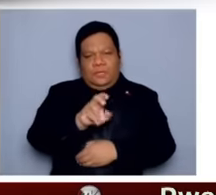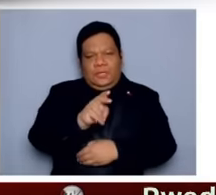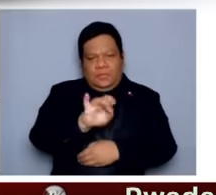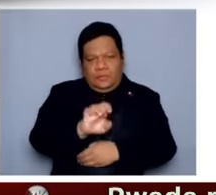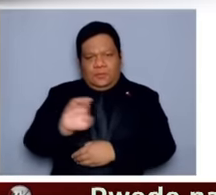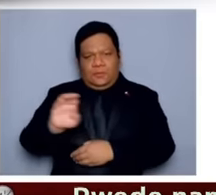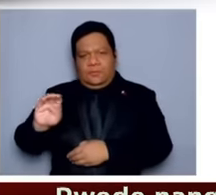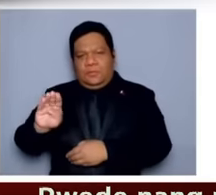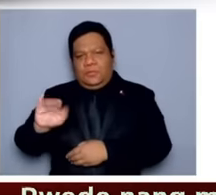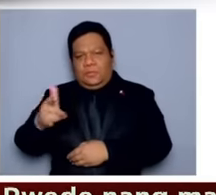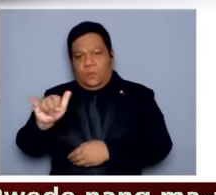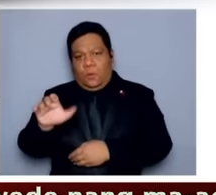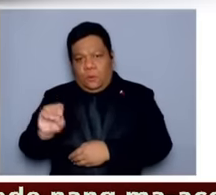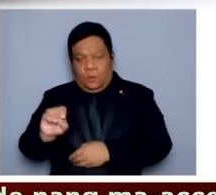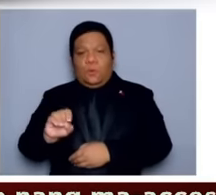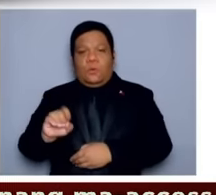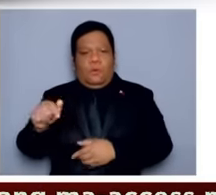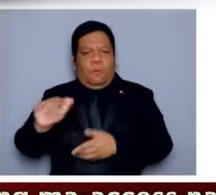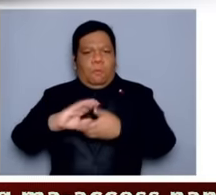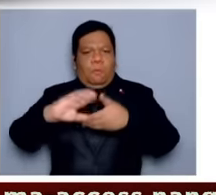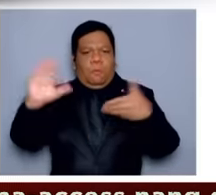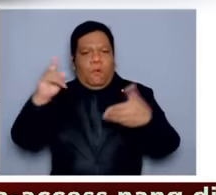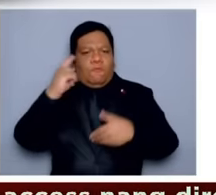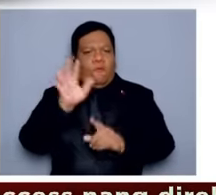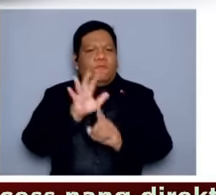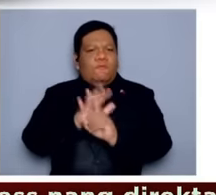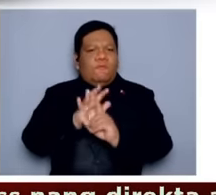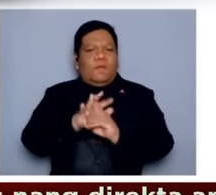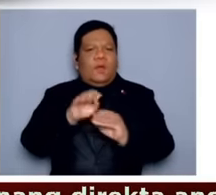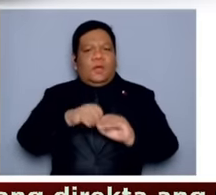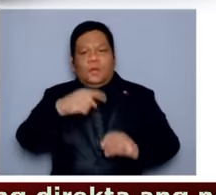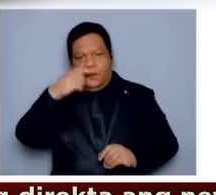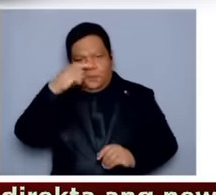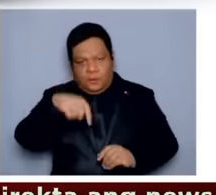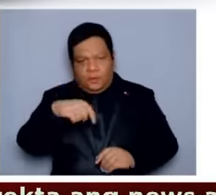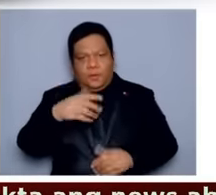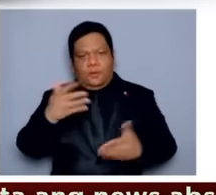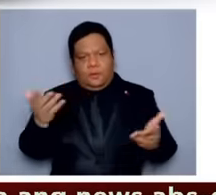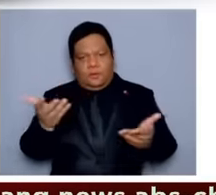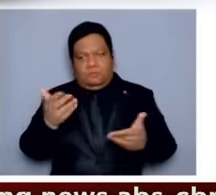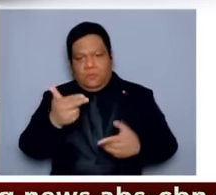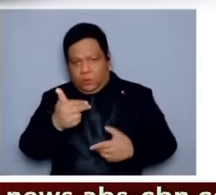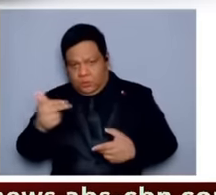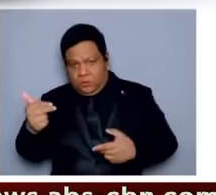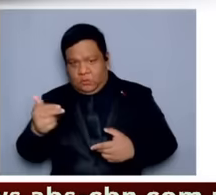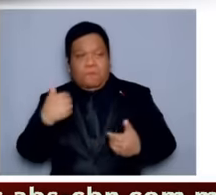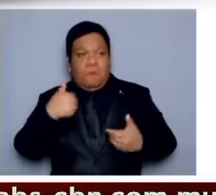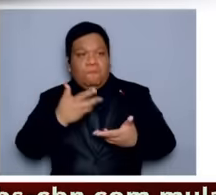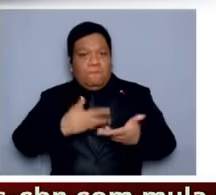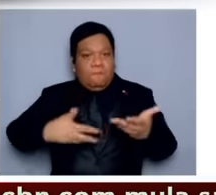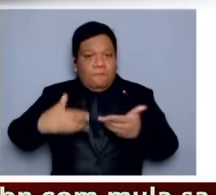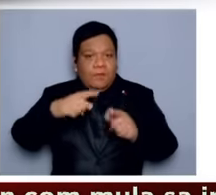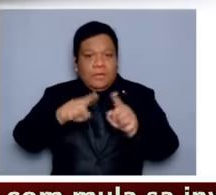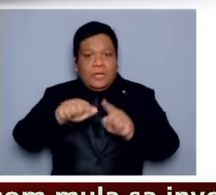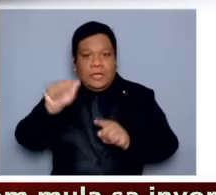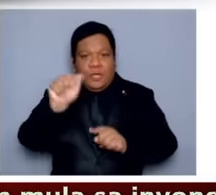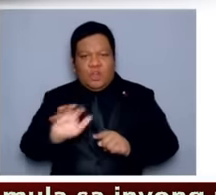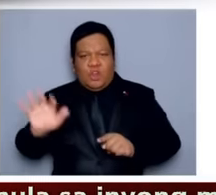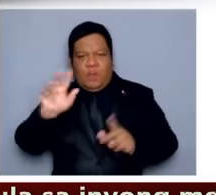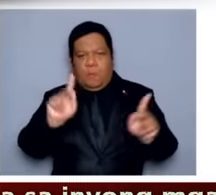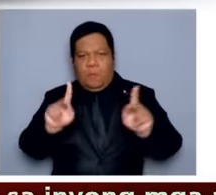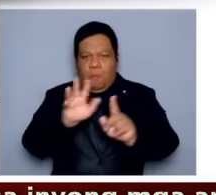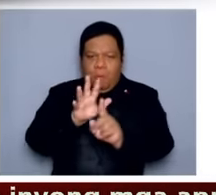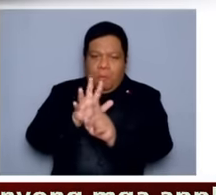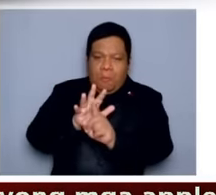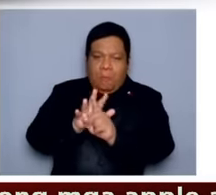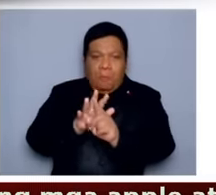para sa kanilang fans sa Thailand at Indonesia. Naka-interact nila ang Asian fans, nakipaglaro sa games, at na-interview din sila